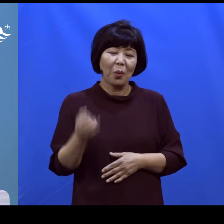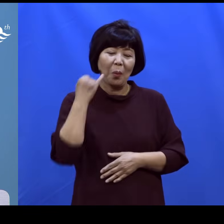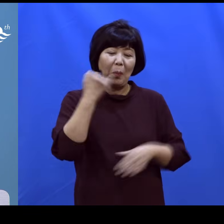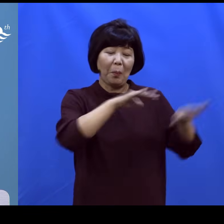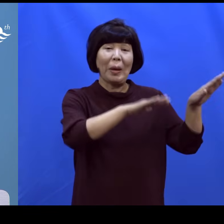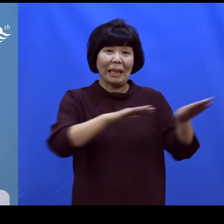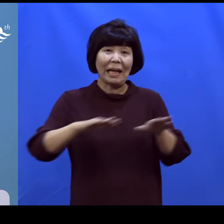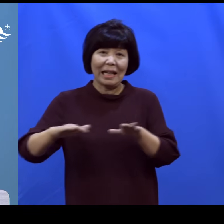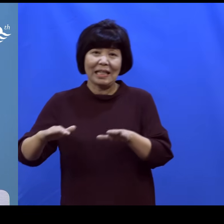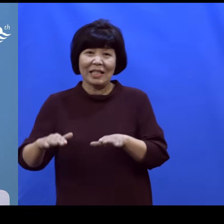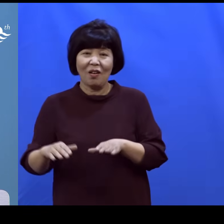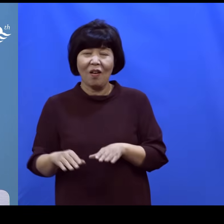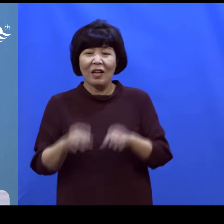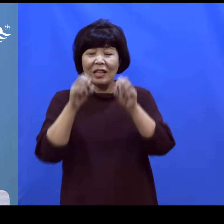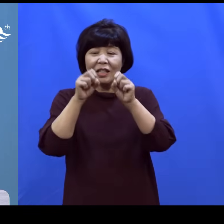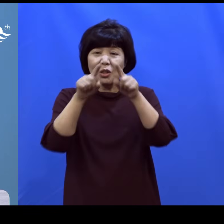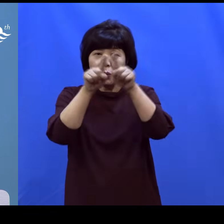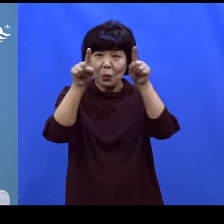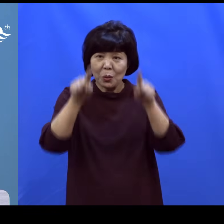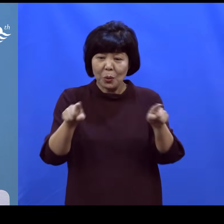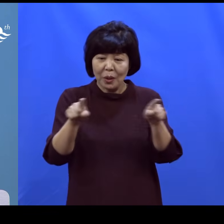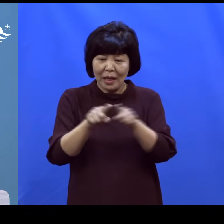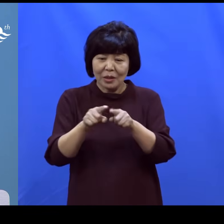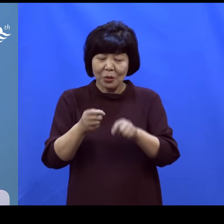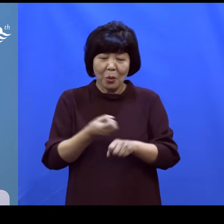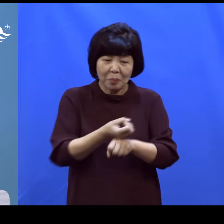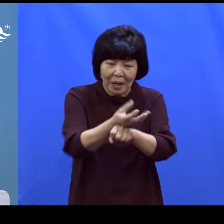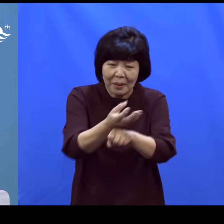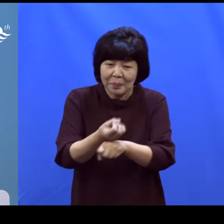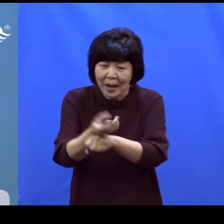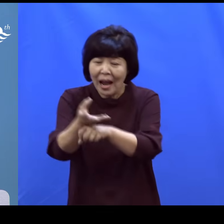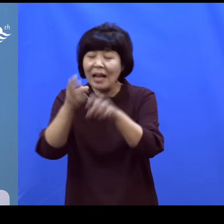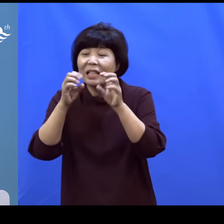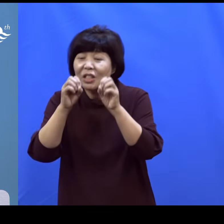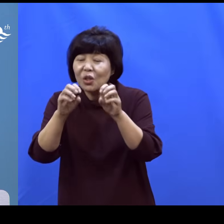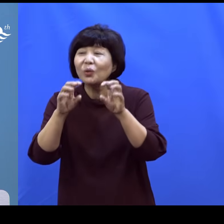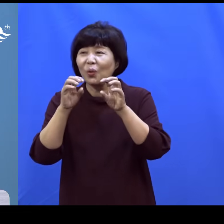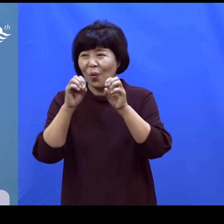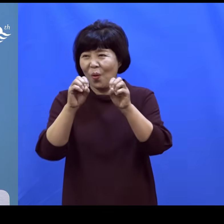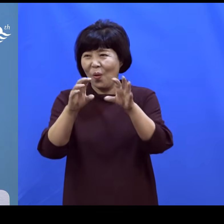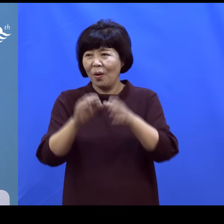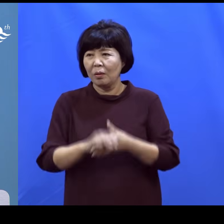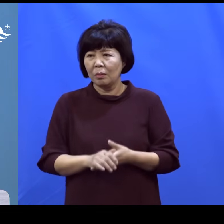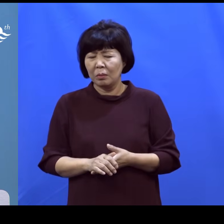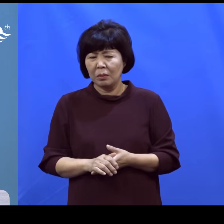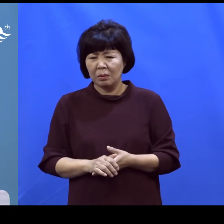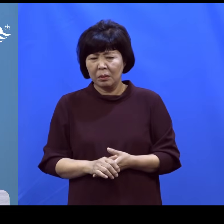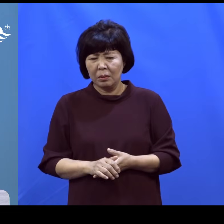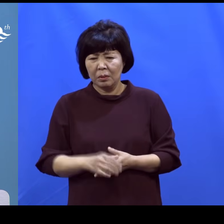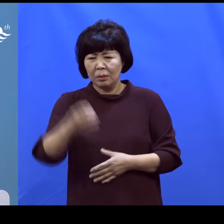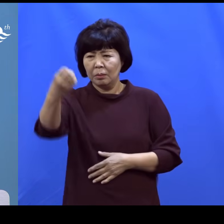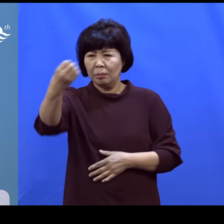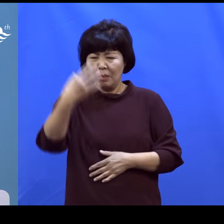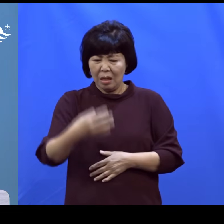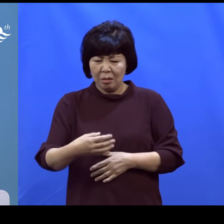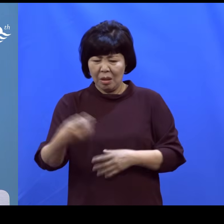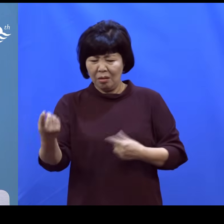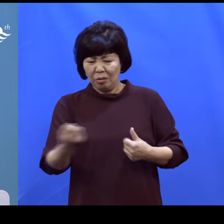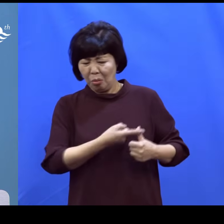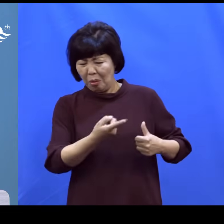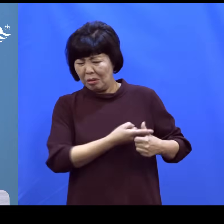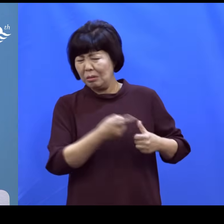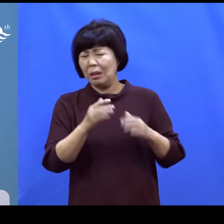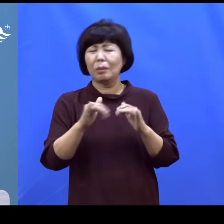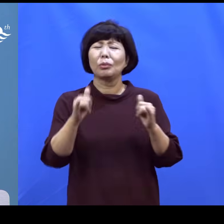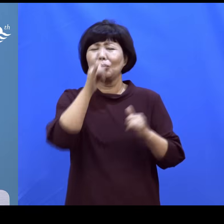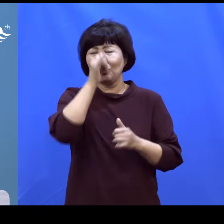밤에 늦게 그냥 방황하고 있는 청년들에게 막 전도하는데 이상한 반응이 오기도 하고 욕하고 가는 사람도